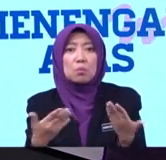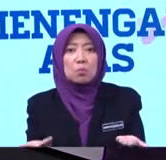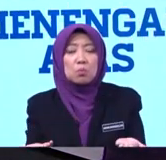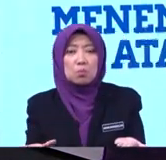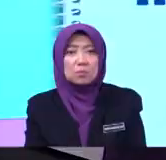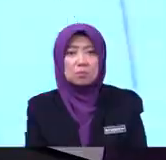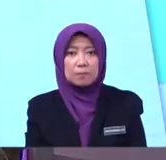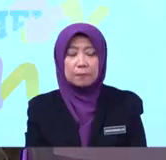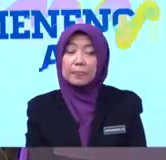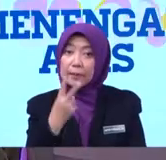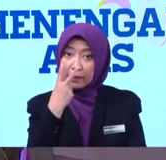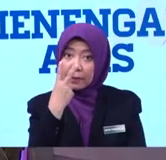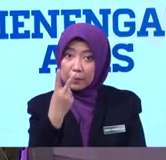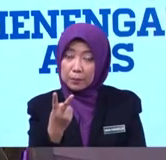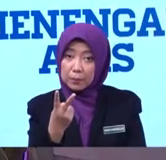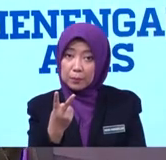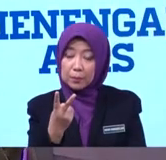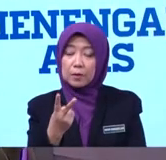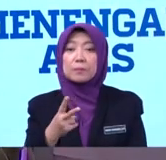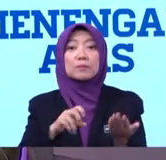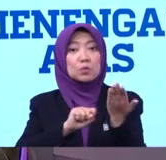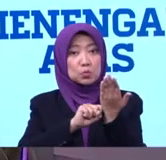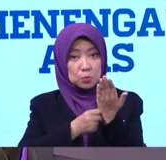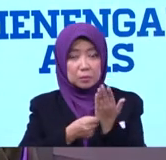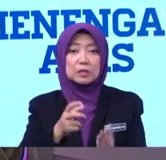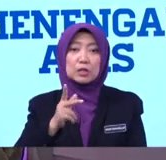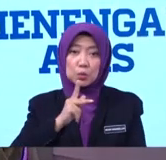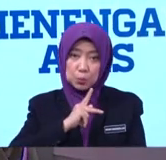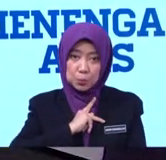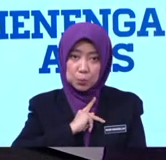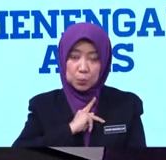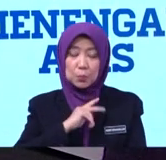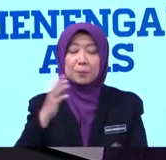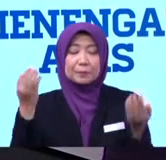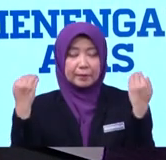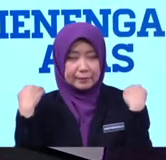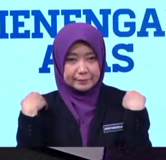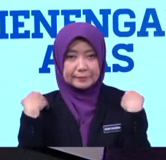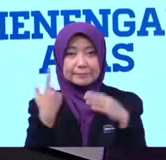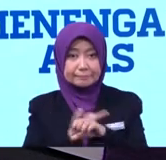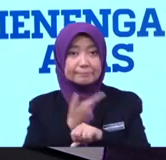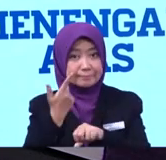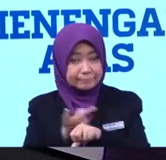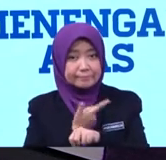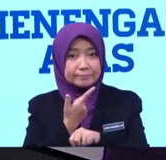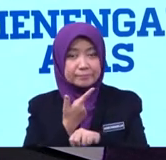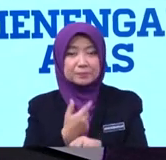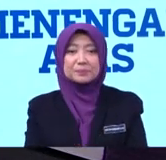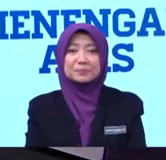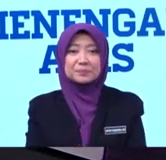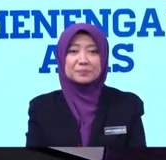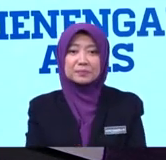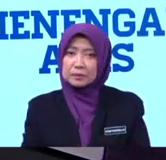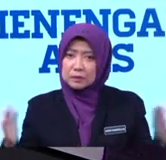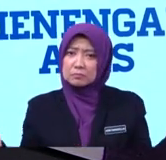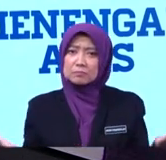Tengok melalui foto sumber-sumber Nusantara baik dan saya ingin menyuruh